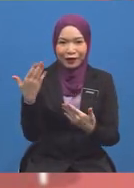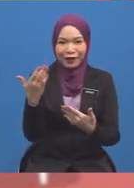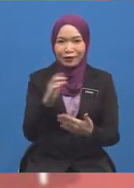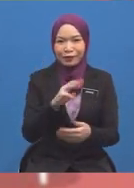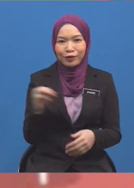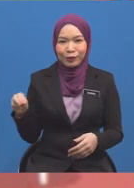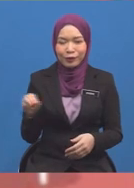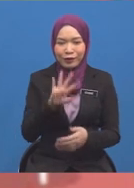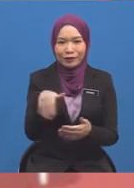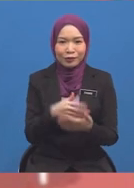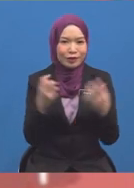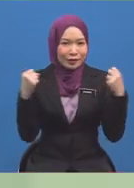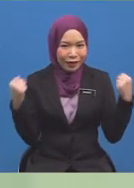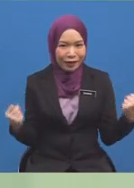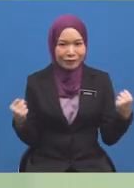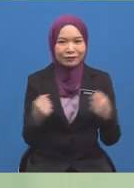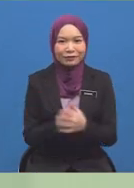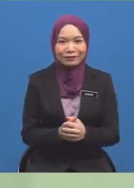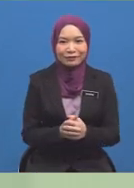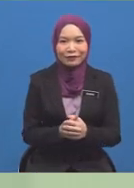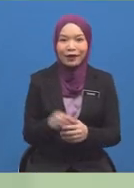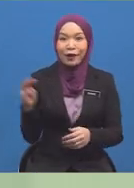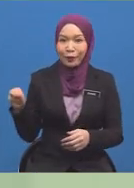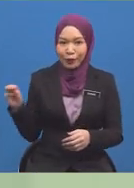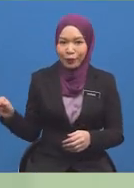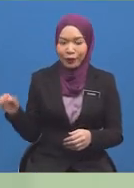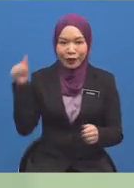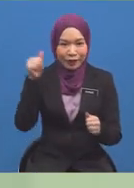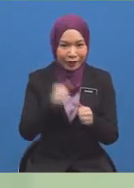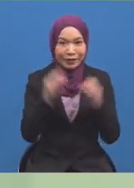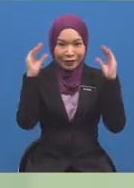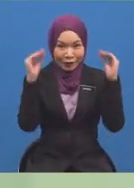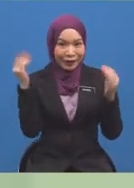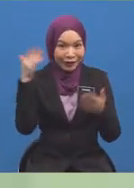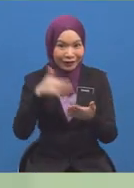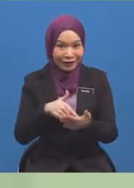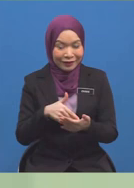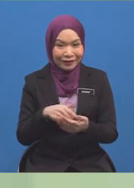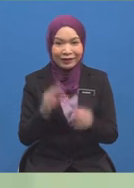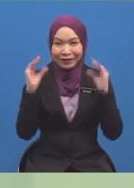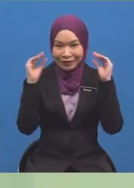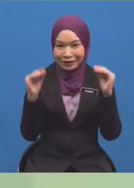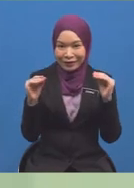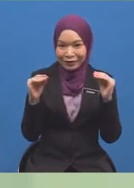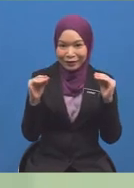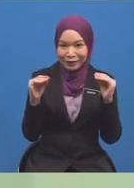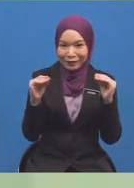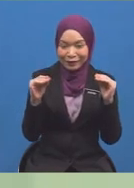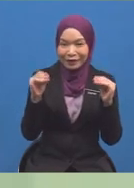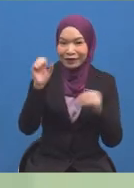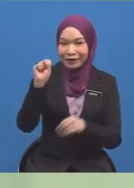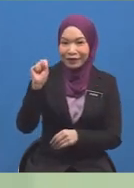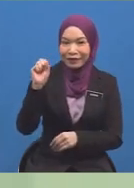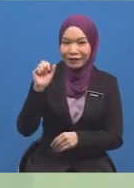murid-murid sih hendaknya murid-murid ingat C gula kita Cikgu jekumah